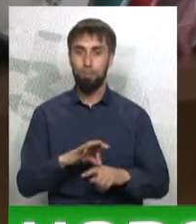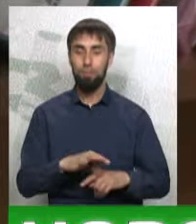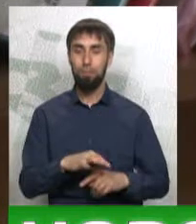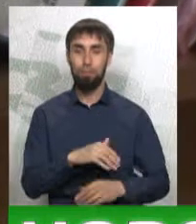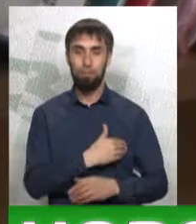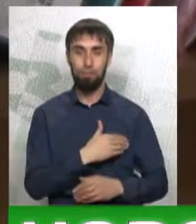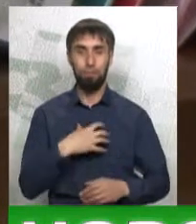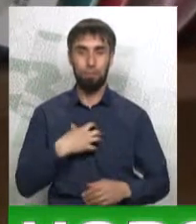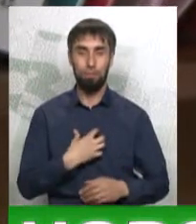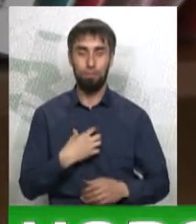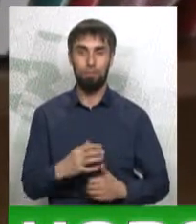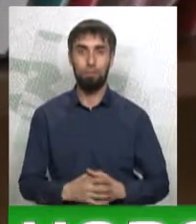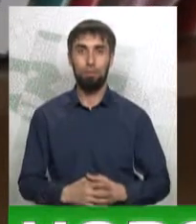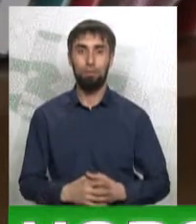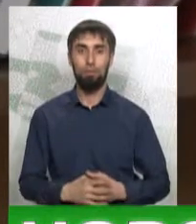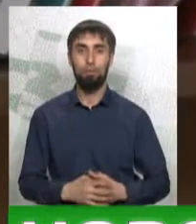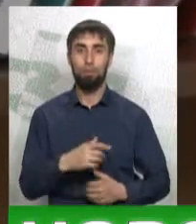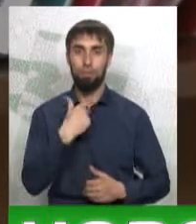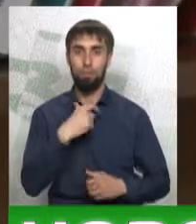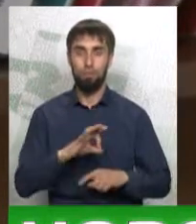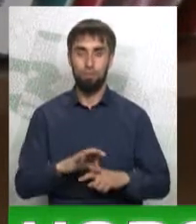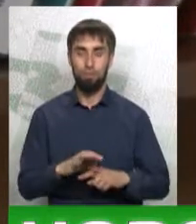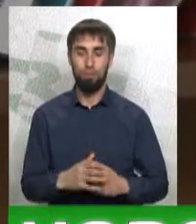температура, кашель, горле,